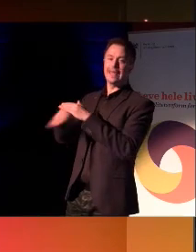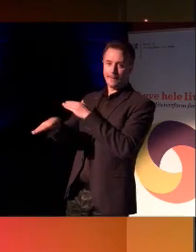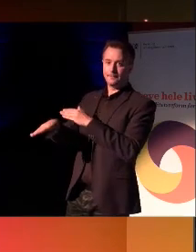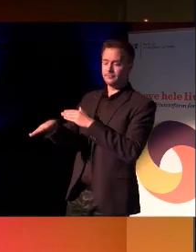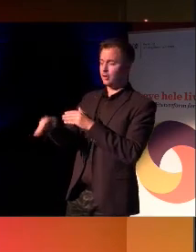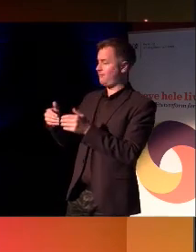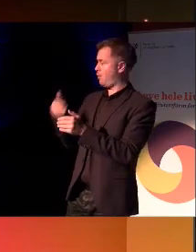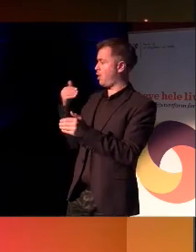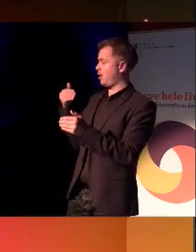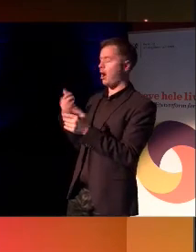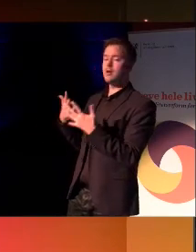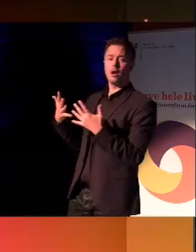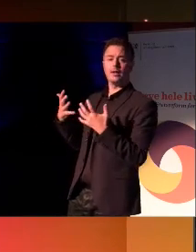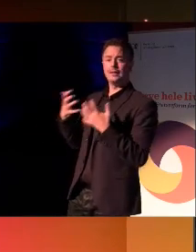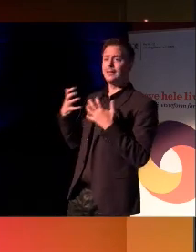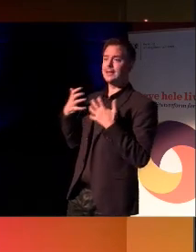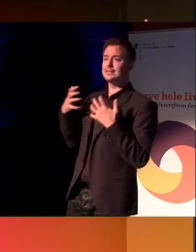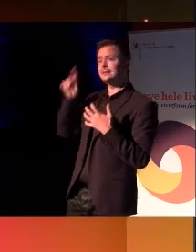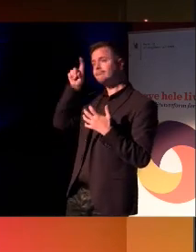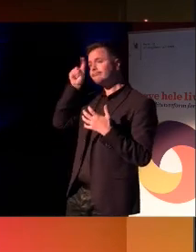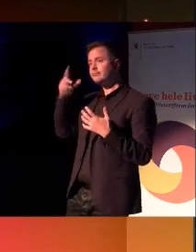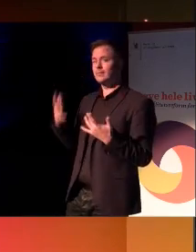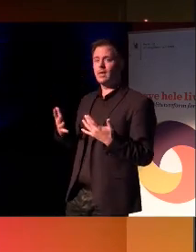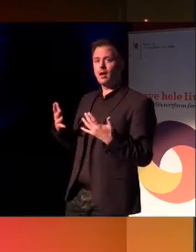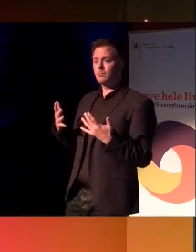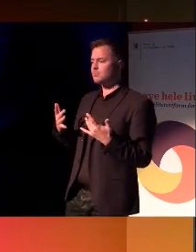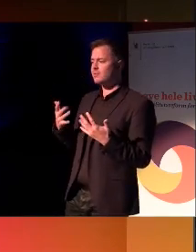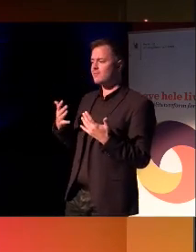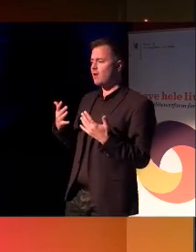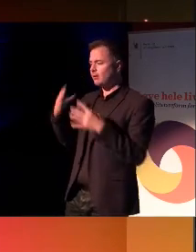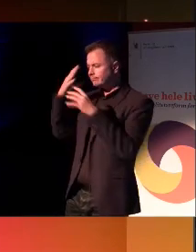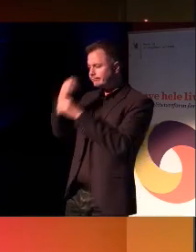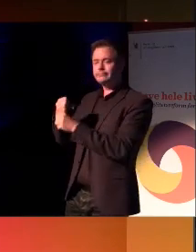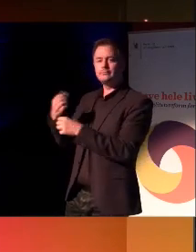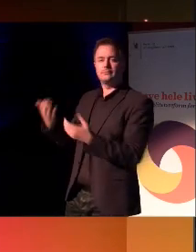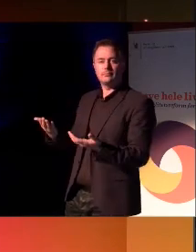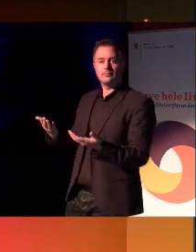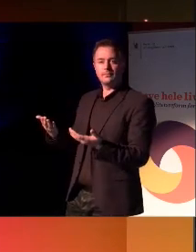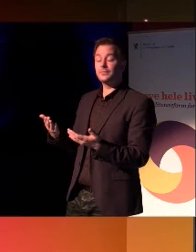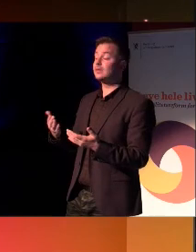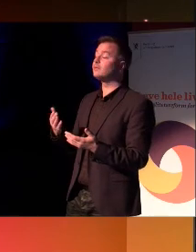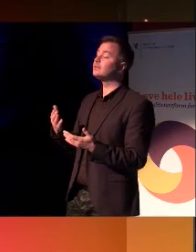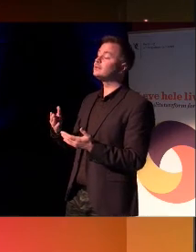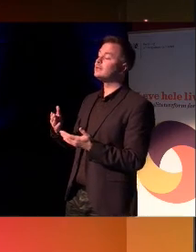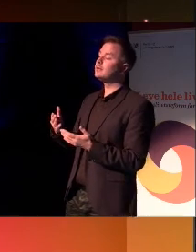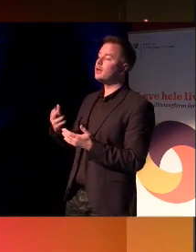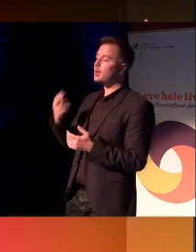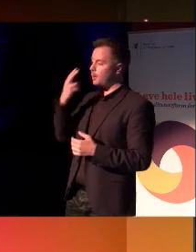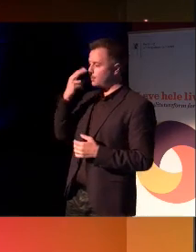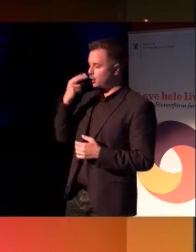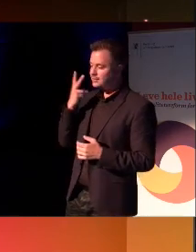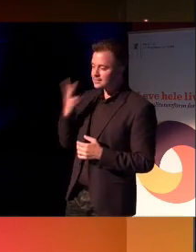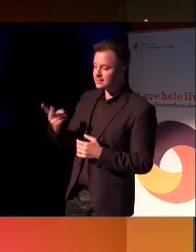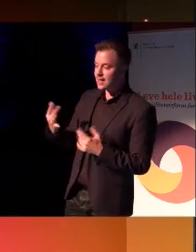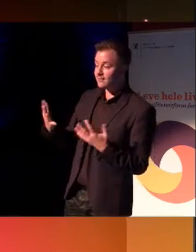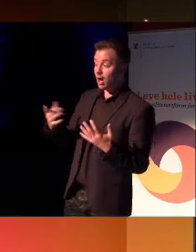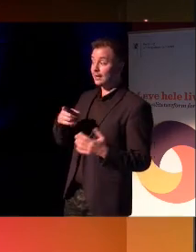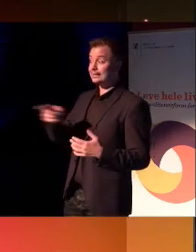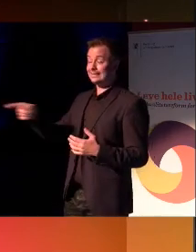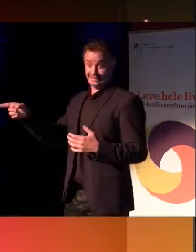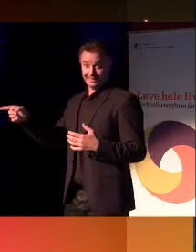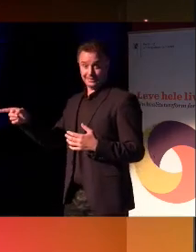på samme måte inn mot den frivillige. Sånn at vi drev og matchet den